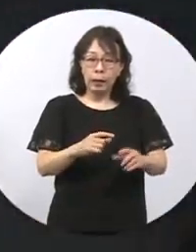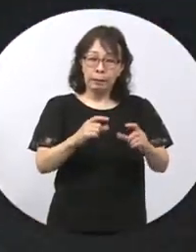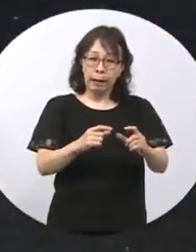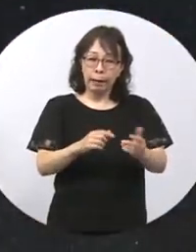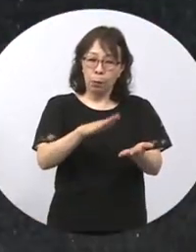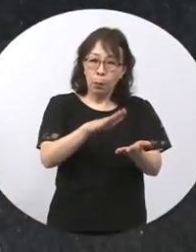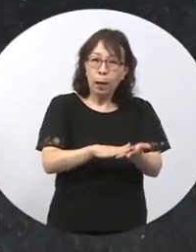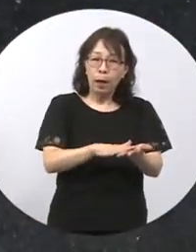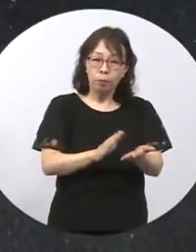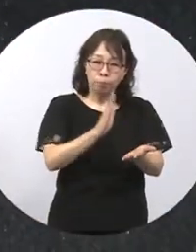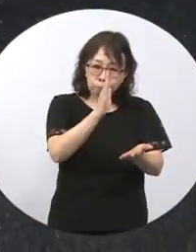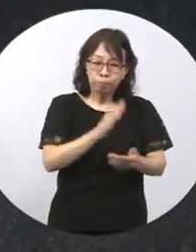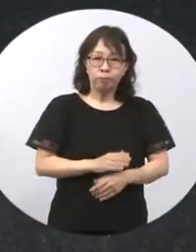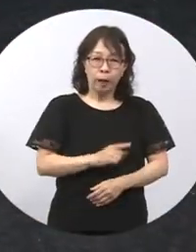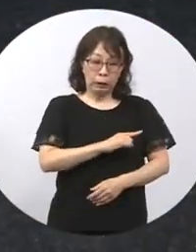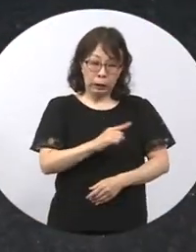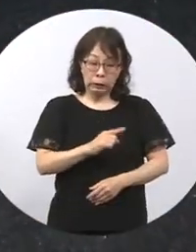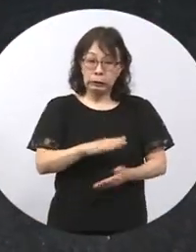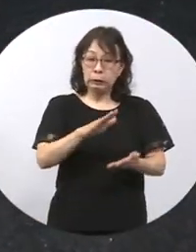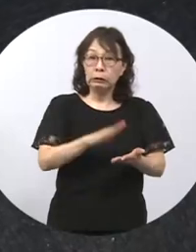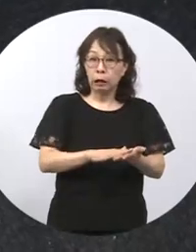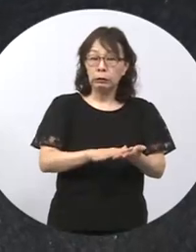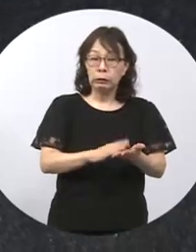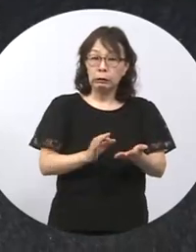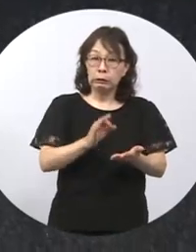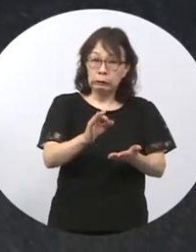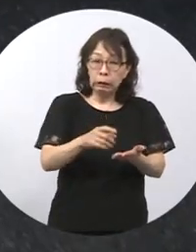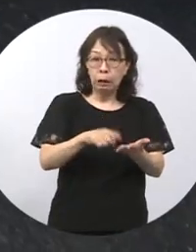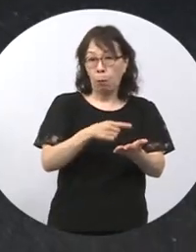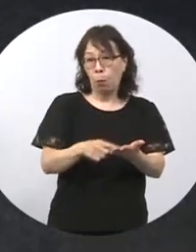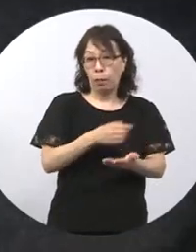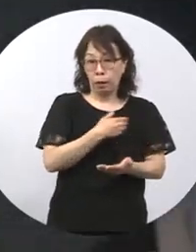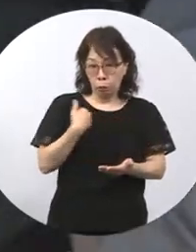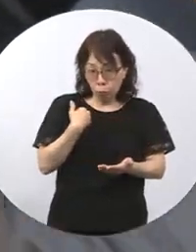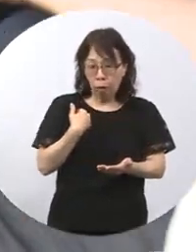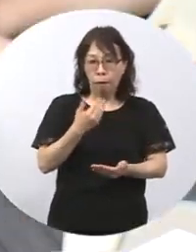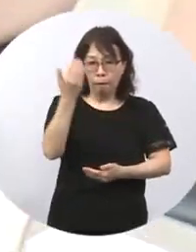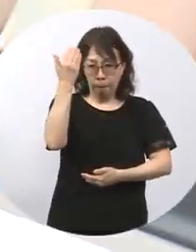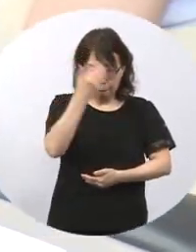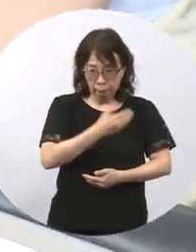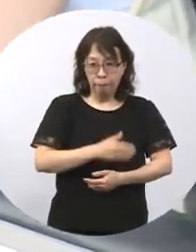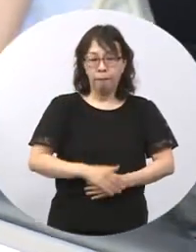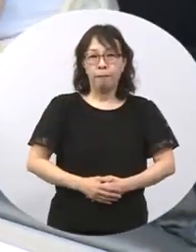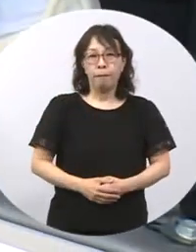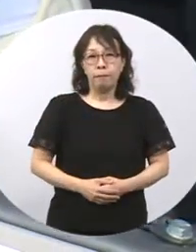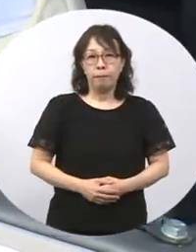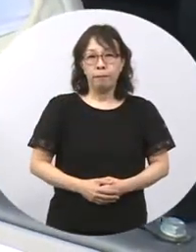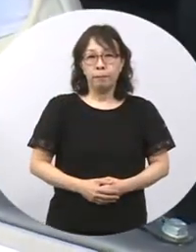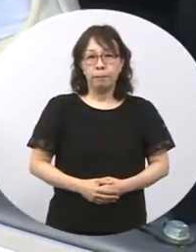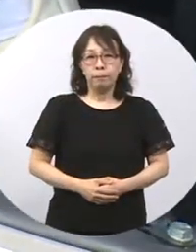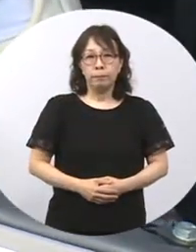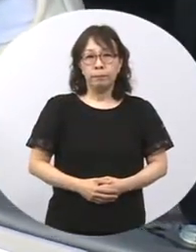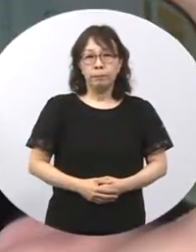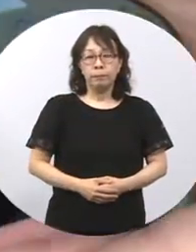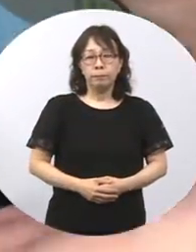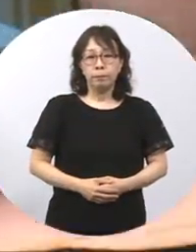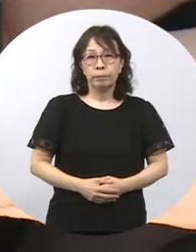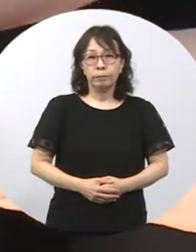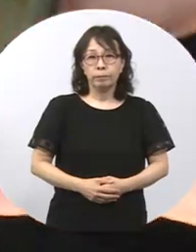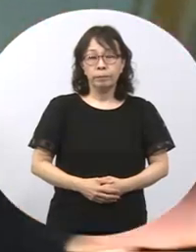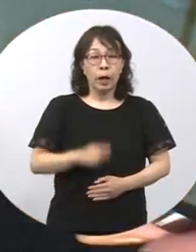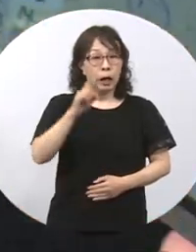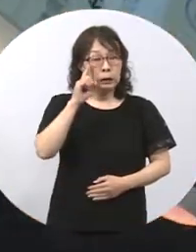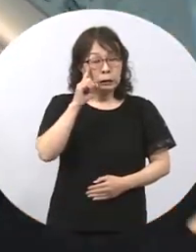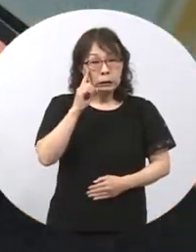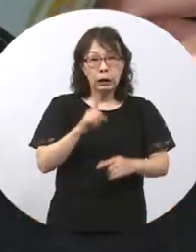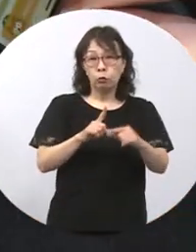付けてください。 先にじゃあこちらでタッチして支払いが完了ということなんですね。はい、そうですか。